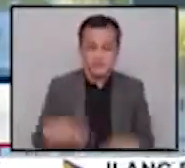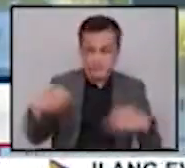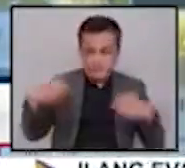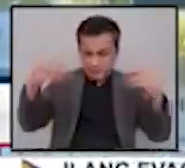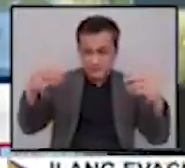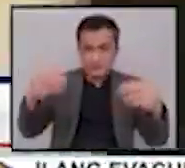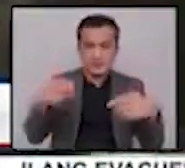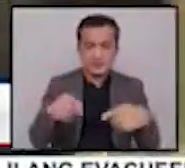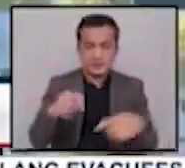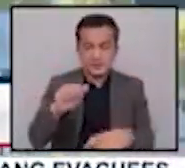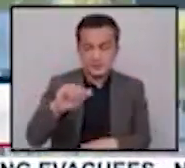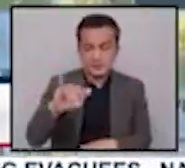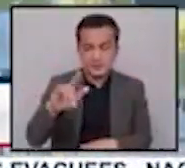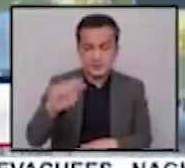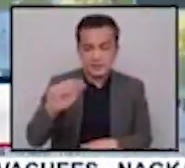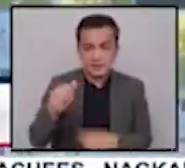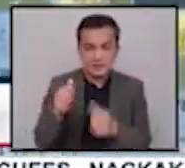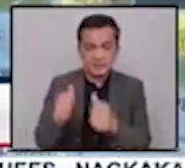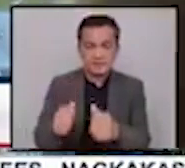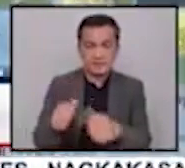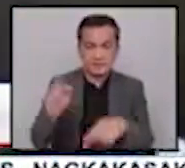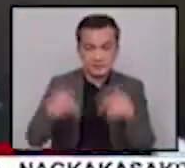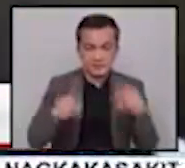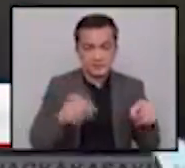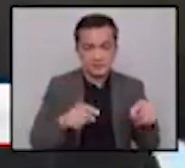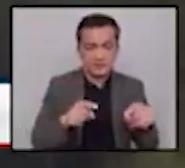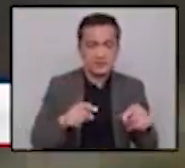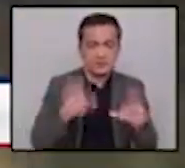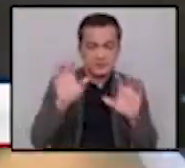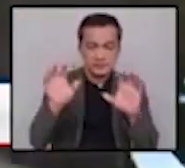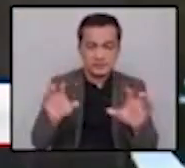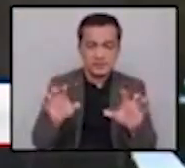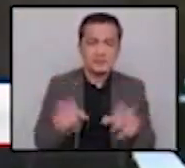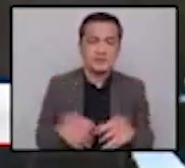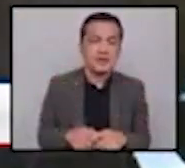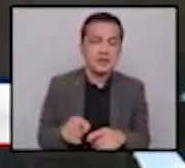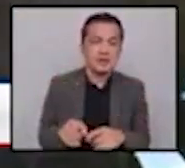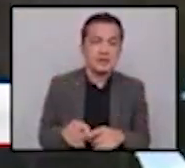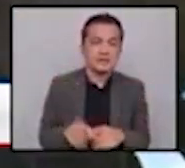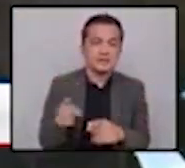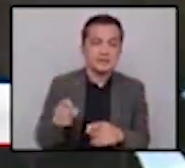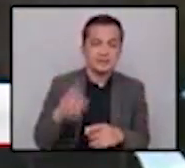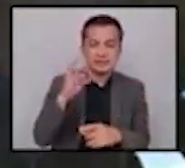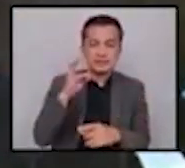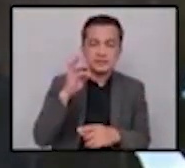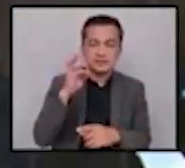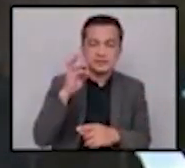Ayala Avenue gamit ang iba't ibang Christmas decorations ay 6 na dekada nang isinasagawa.